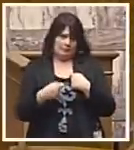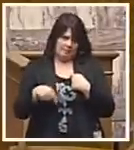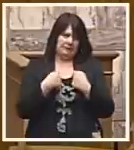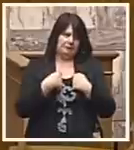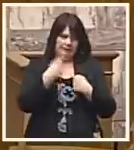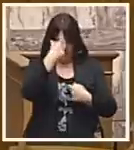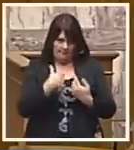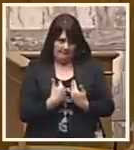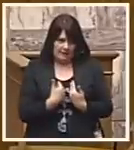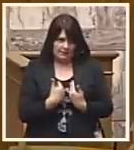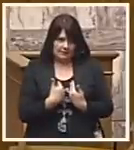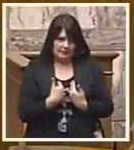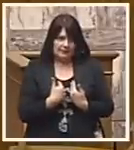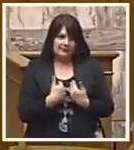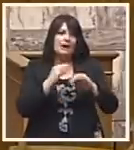η όλη έννοια της